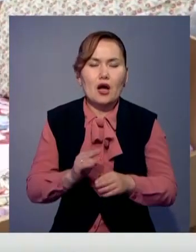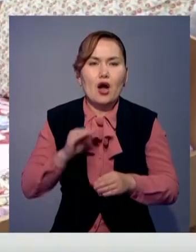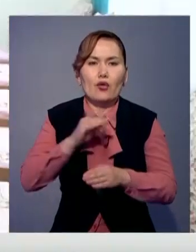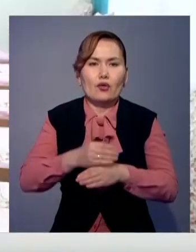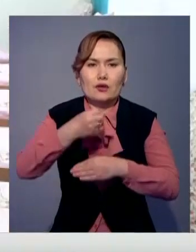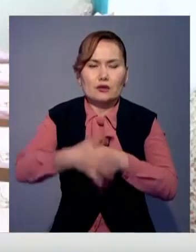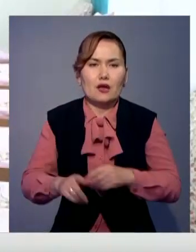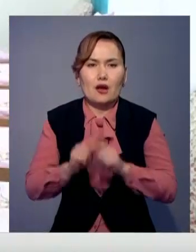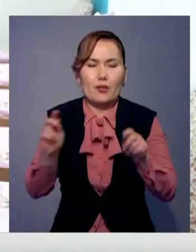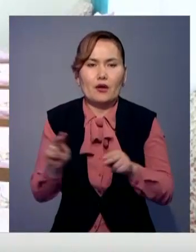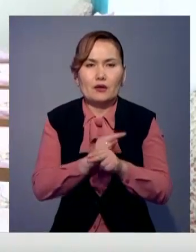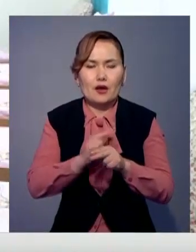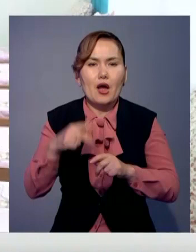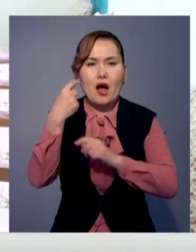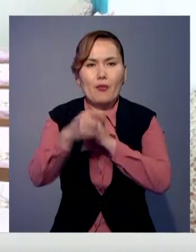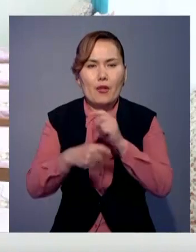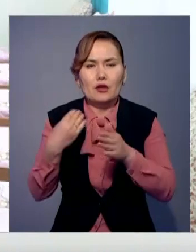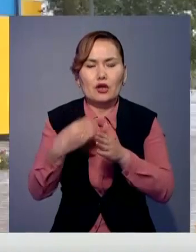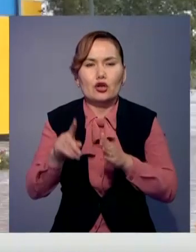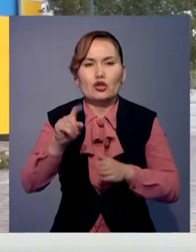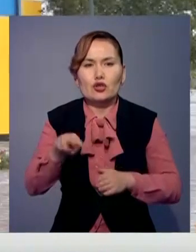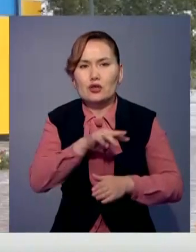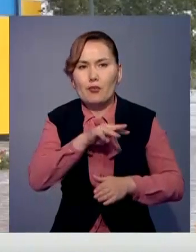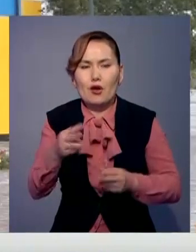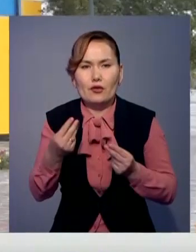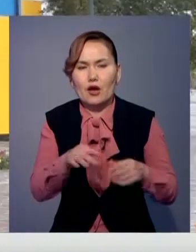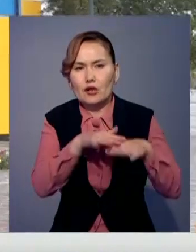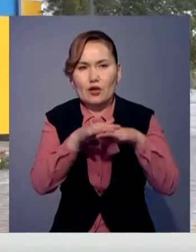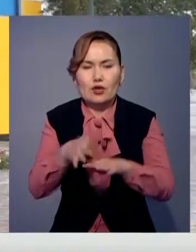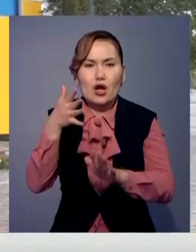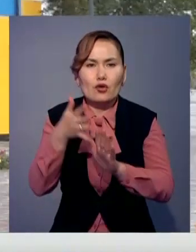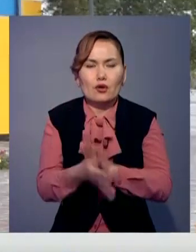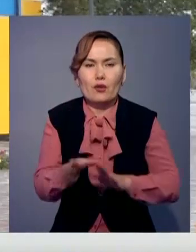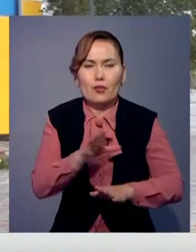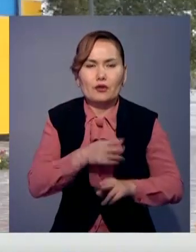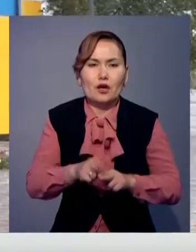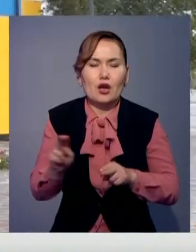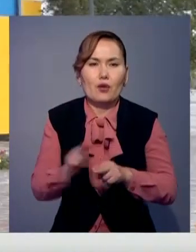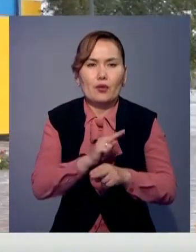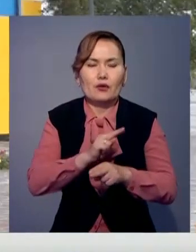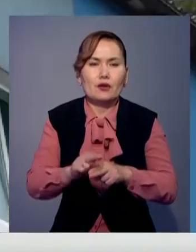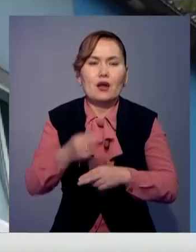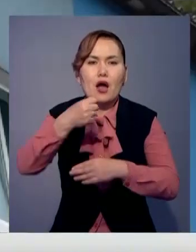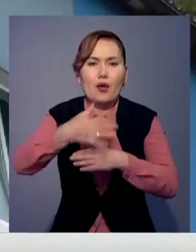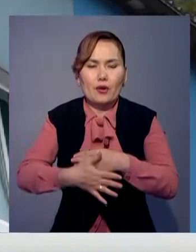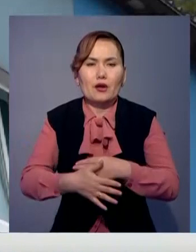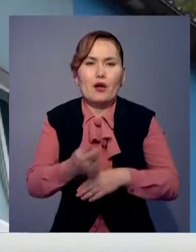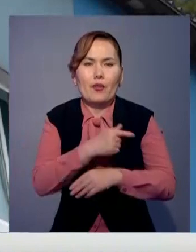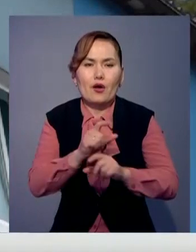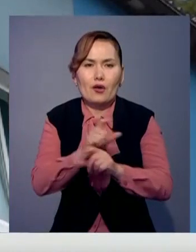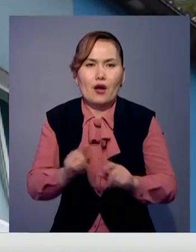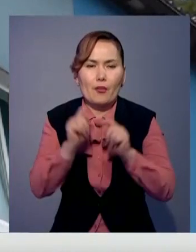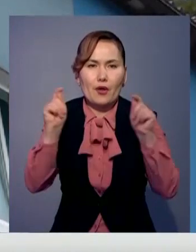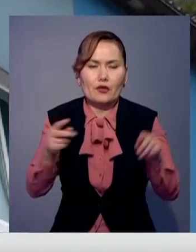қалпына келтірумен материалдық жабдықтарға 100 миллион теңге көлемінде қаржы жұмсалған, ал емдеу мекемесінің балаларды сауықтыру мүмкіндігі